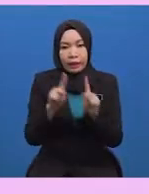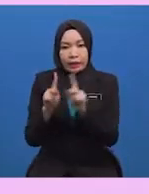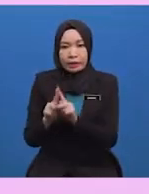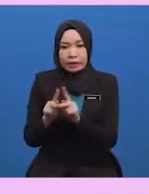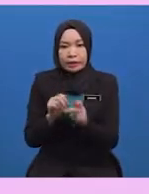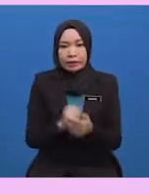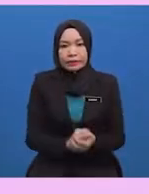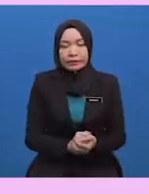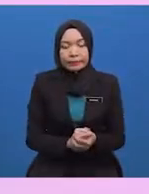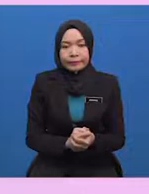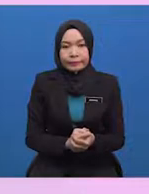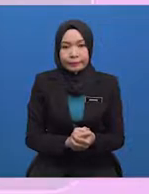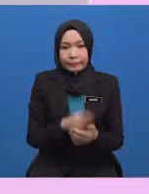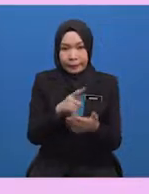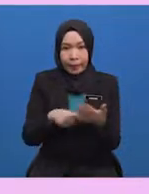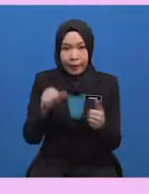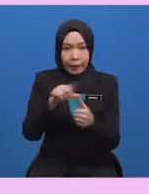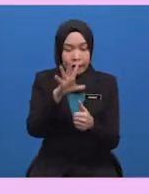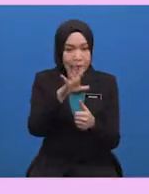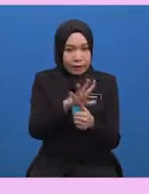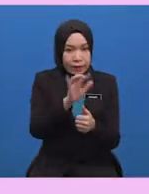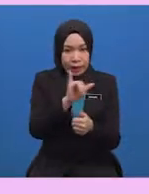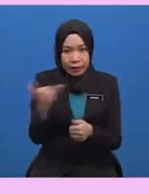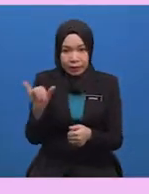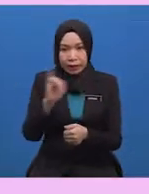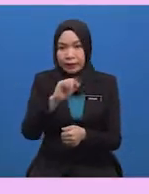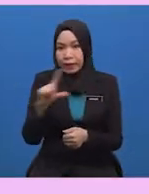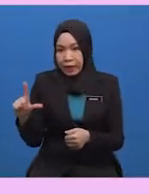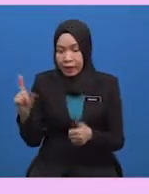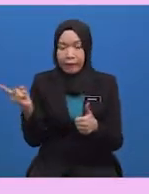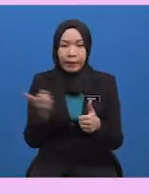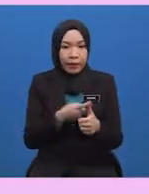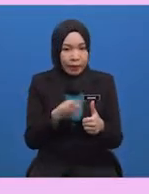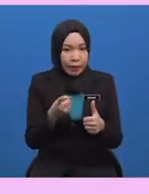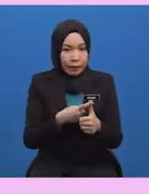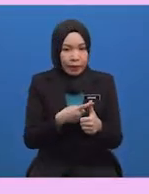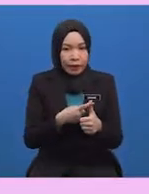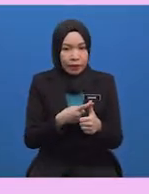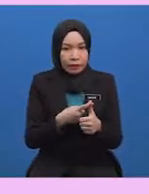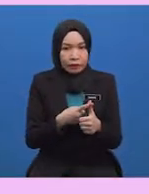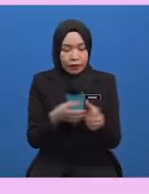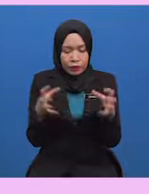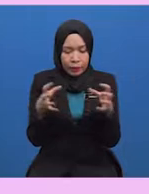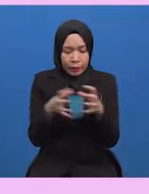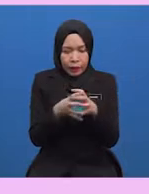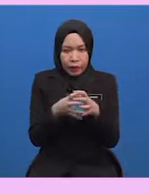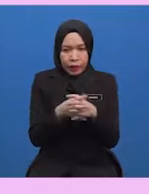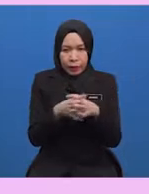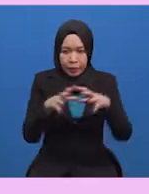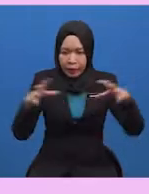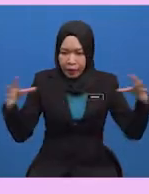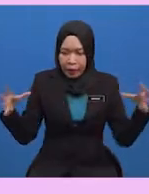adalah seperti berikut. Pertama, kepadatan penduduk. berlaku pertambahan bilangan